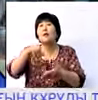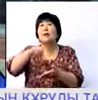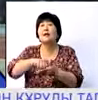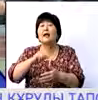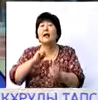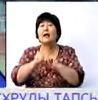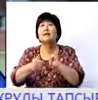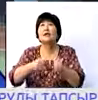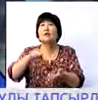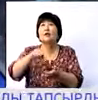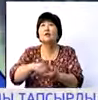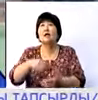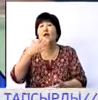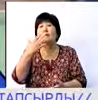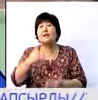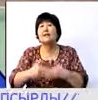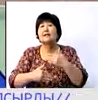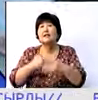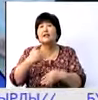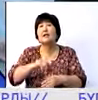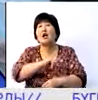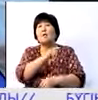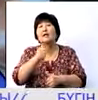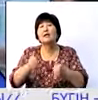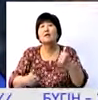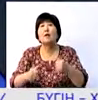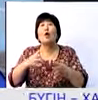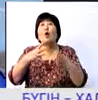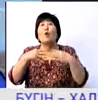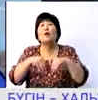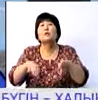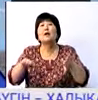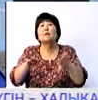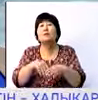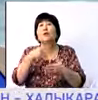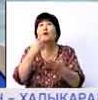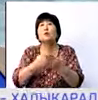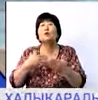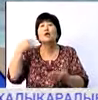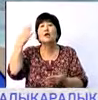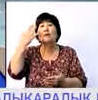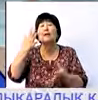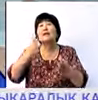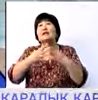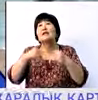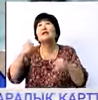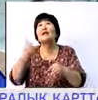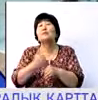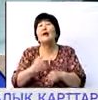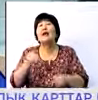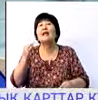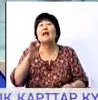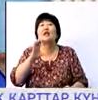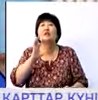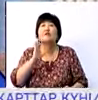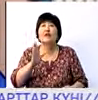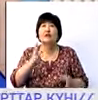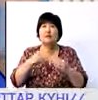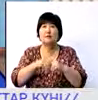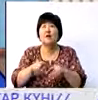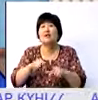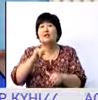Сайысқа қатысушылар 5 кезең бойынша мықтылық байқасты. Отбасы бірлігін көрсетуді мақсат еткен жанұялардың бірі Ілиясовтар әулеті.